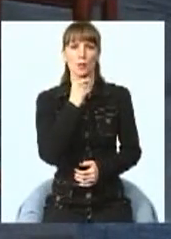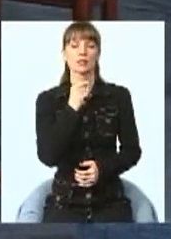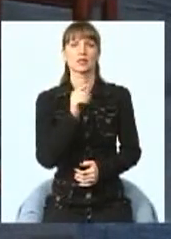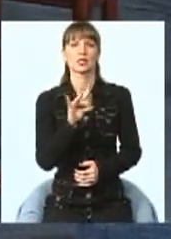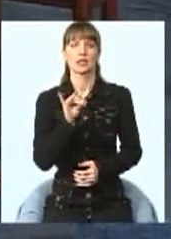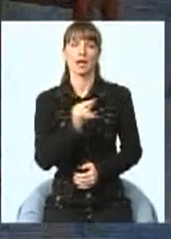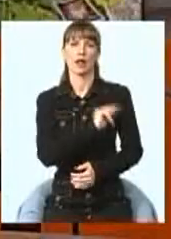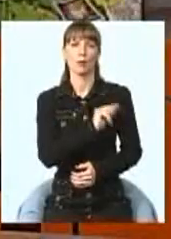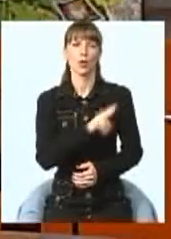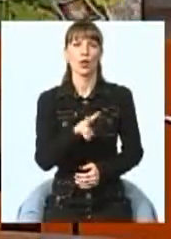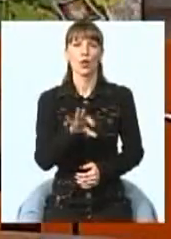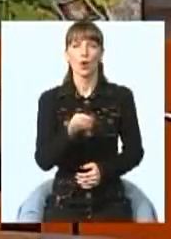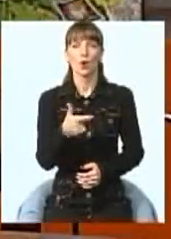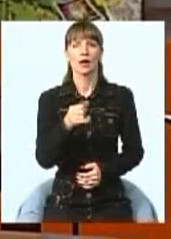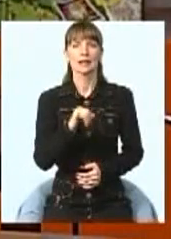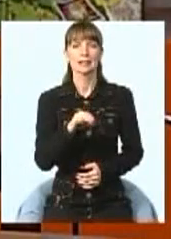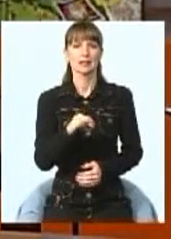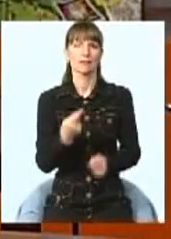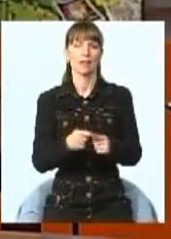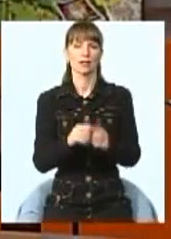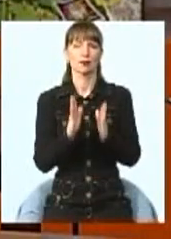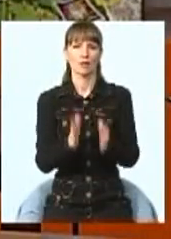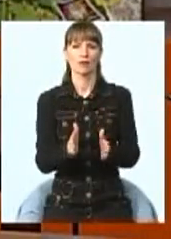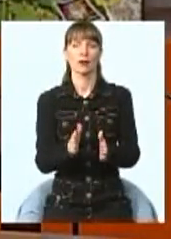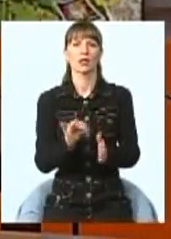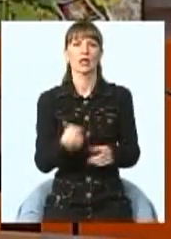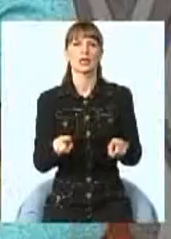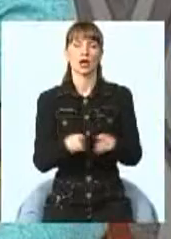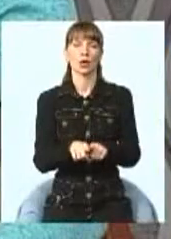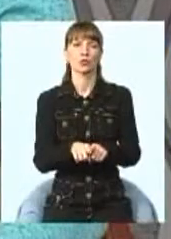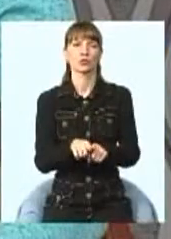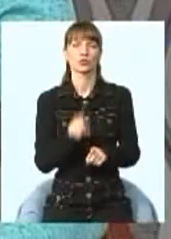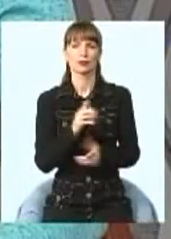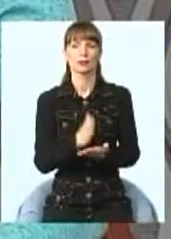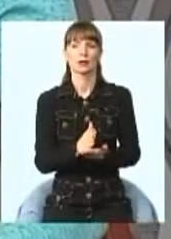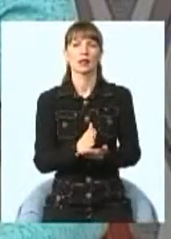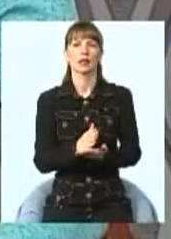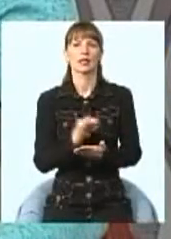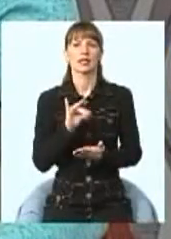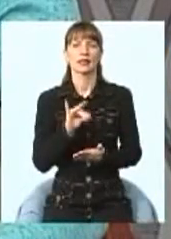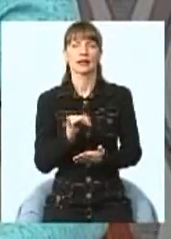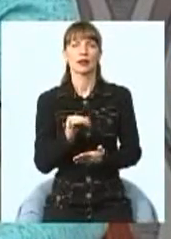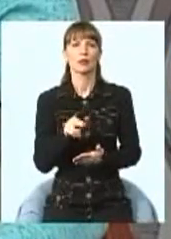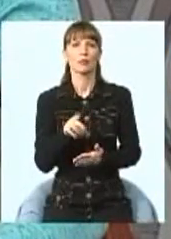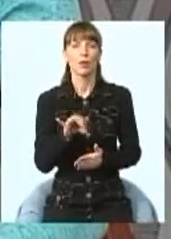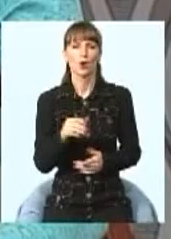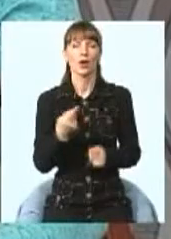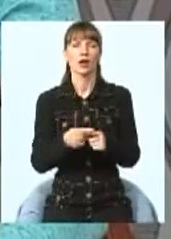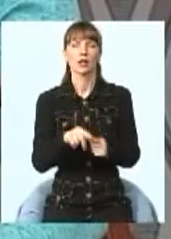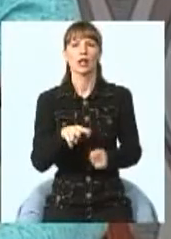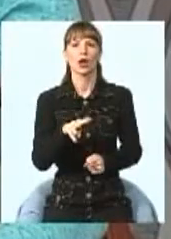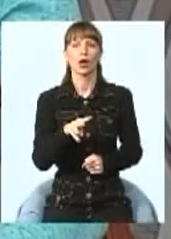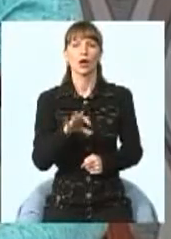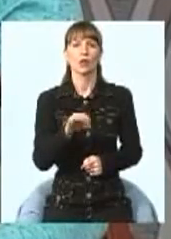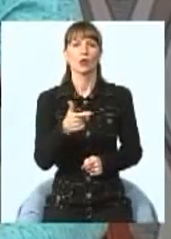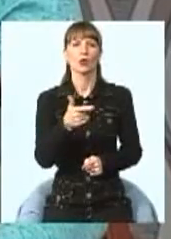і працюють логісти у цій сфері. Також називають їх логістами. Ну і, власне, про цих логістів, що ти ще можеш